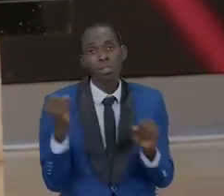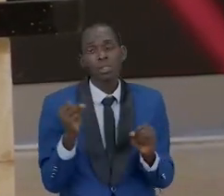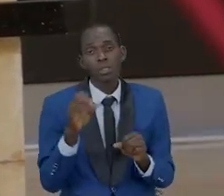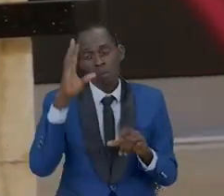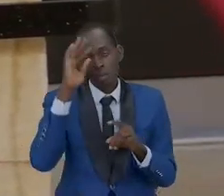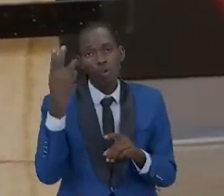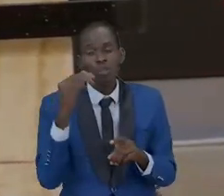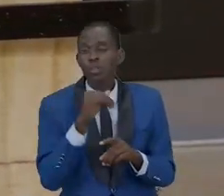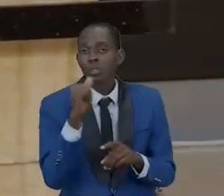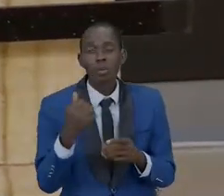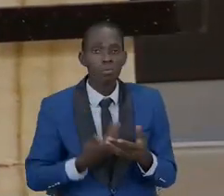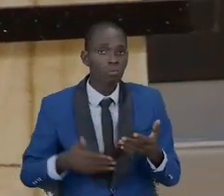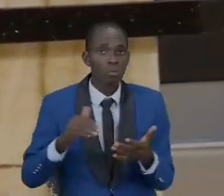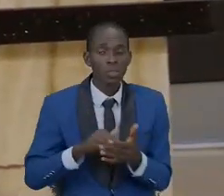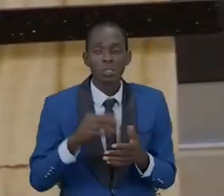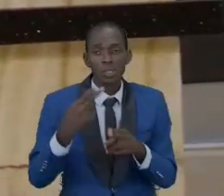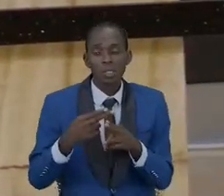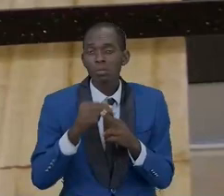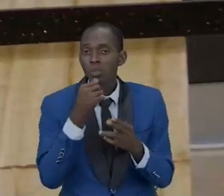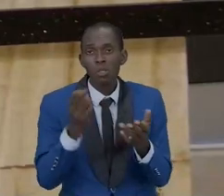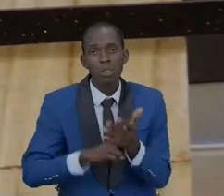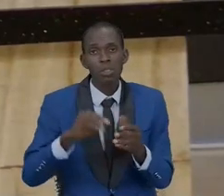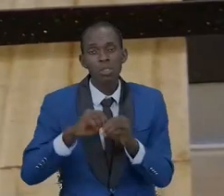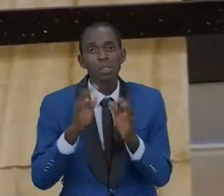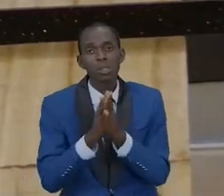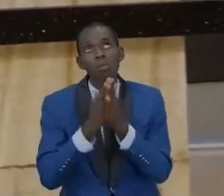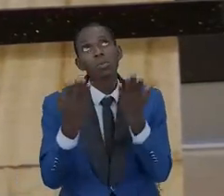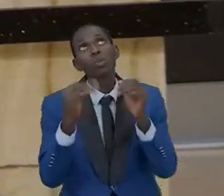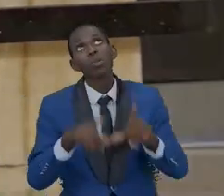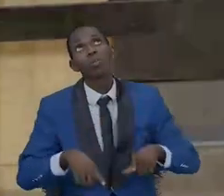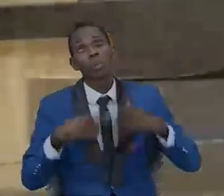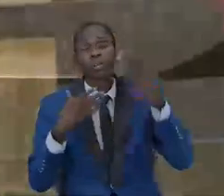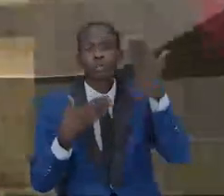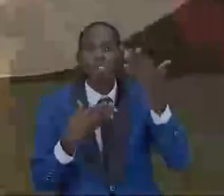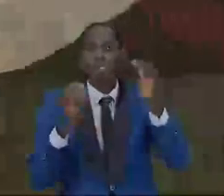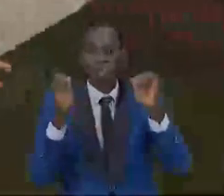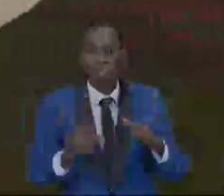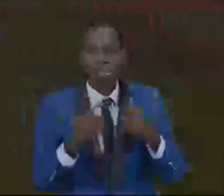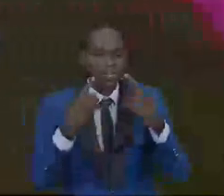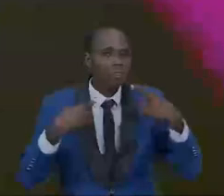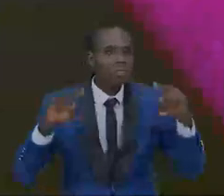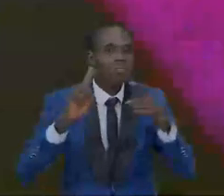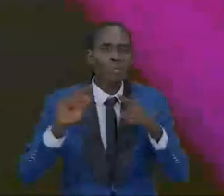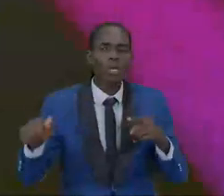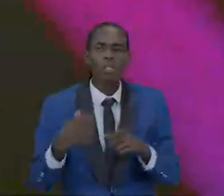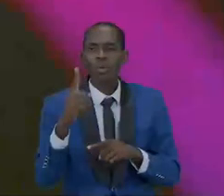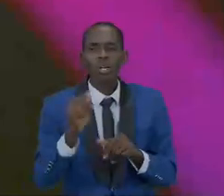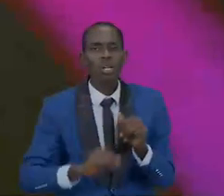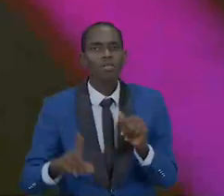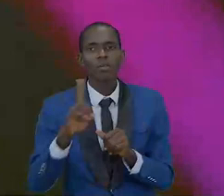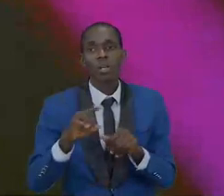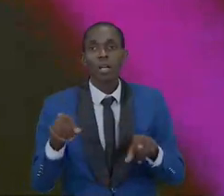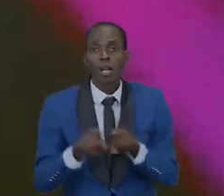son nom n'était pas écrit dans le livre de vie il pouvait dire à n'importe qui partout en tant